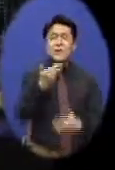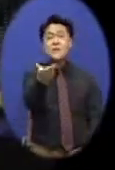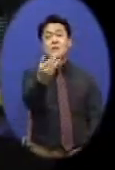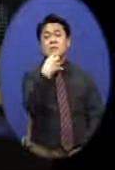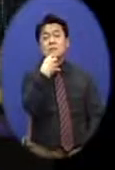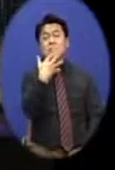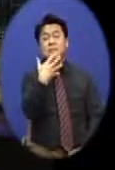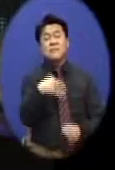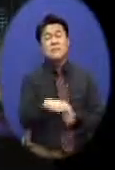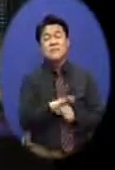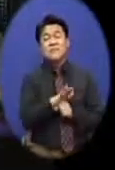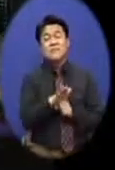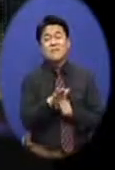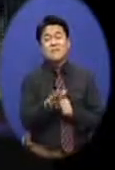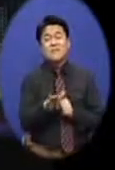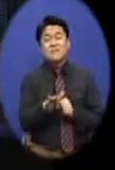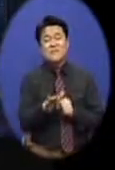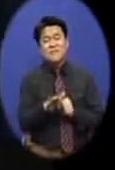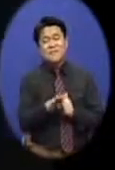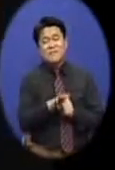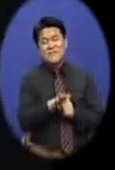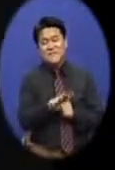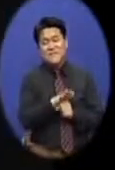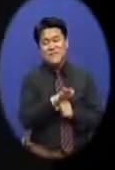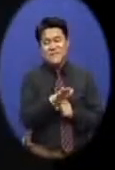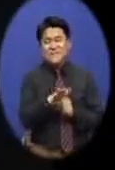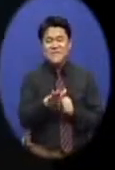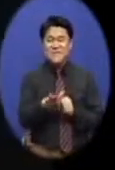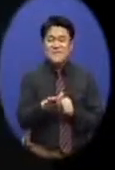일편단심 춘향아 춘향아